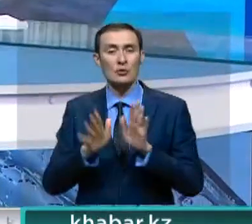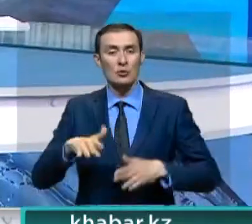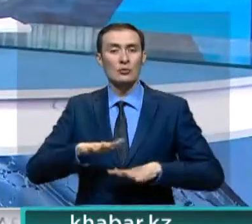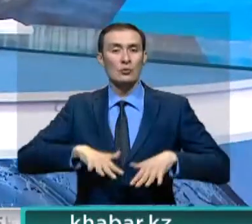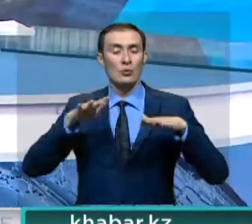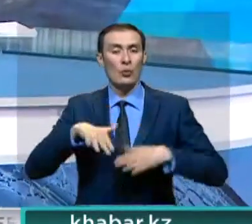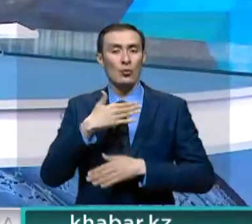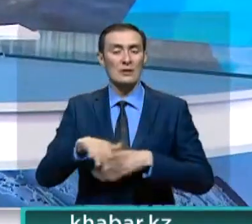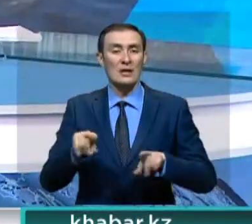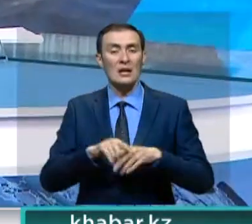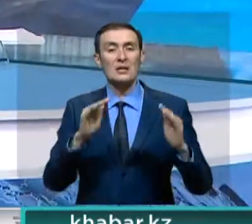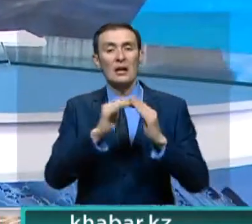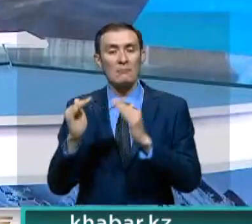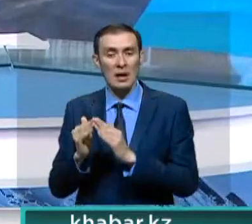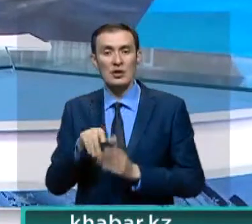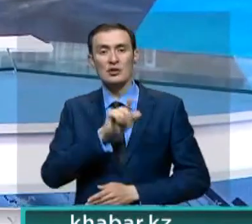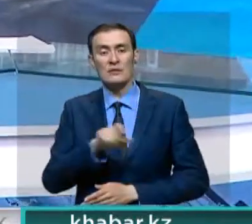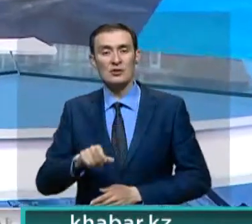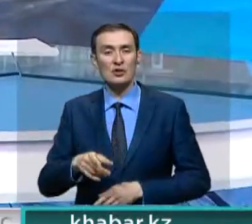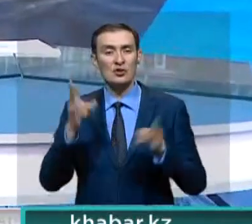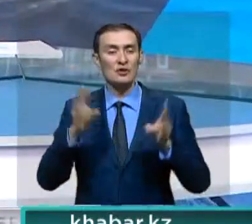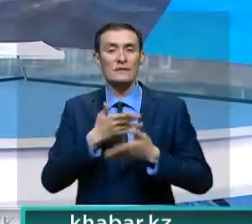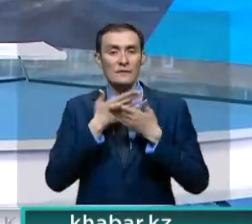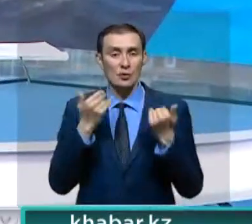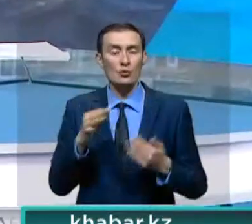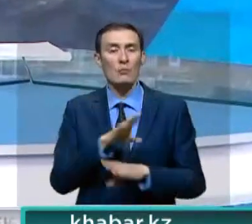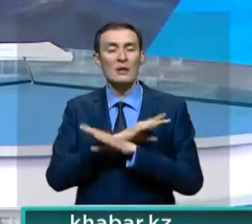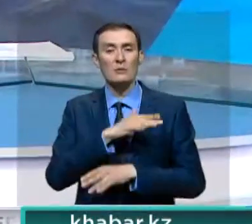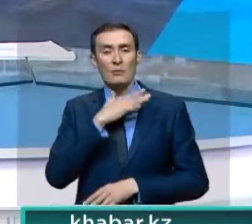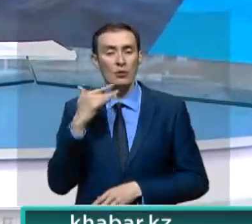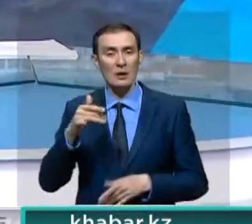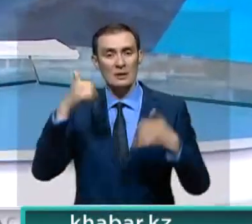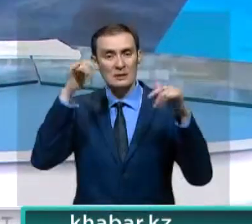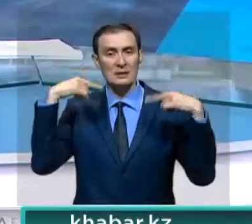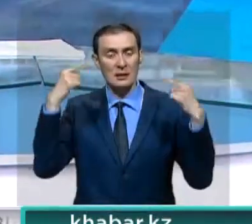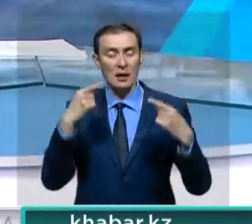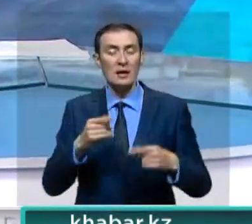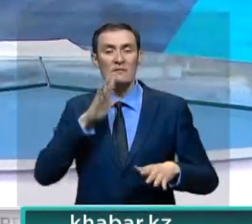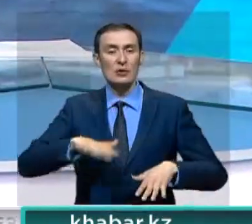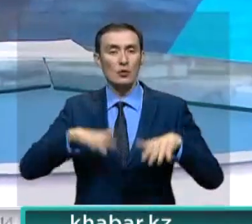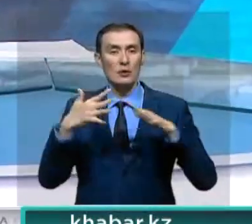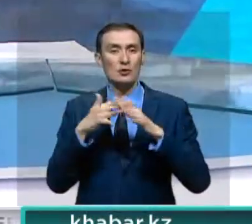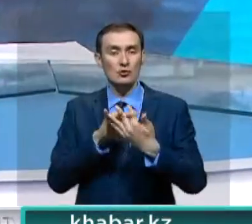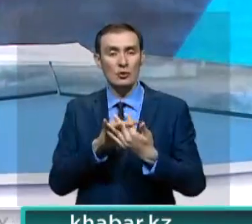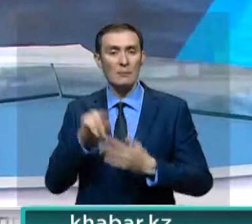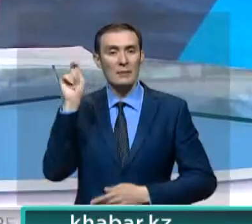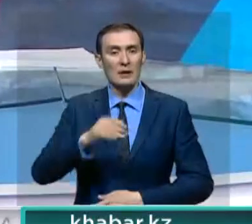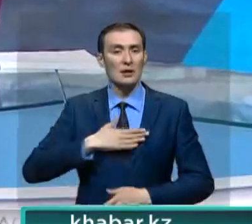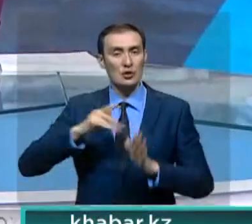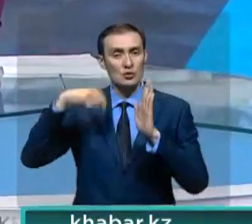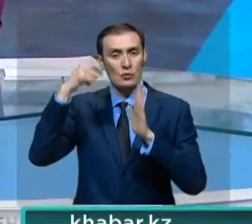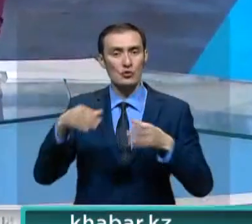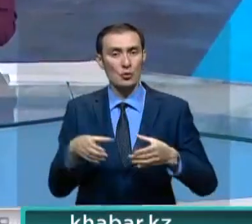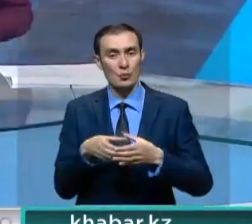улицы и дворы, но и дома. Человеческих жертв, к счастью, нет, но погибло сотни голов скота. В затопленных селах побывала моя коллега Катерина